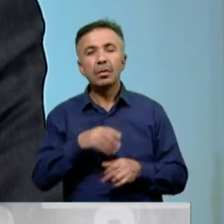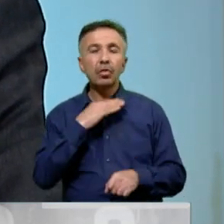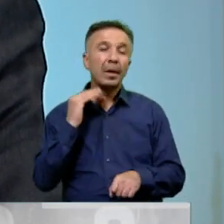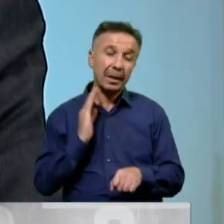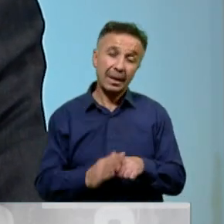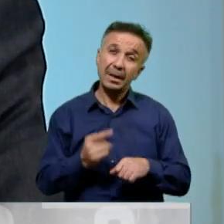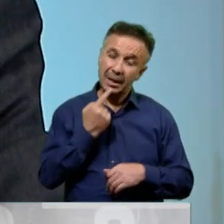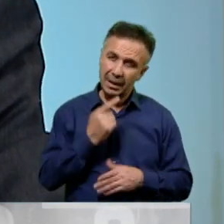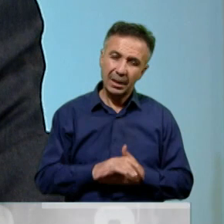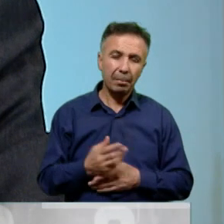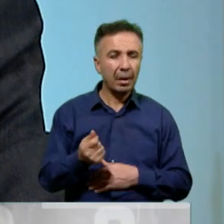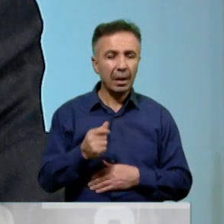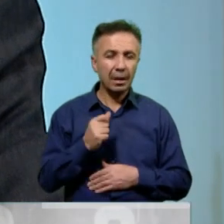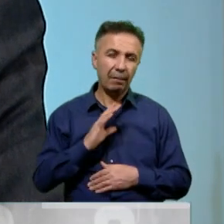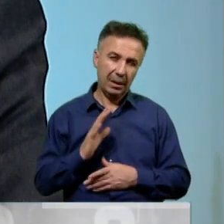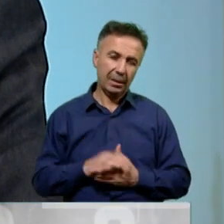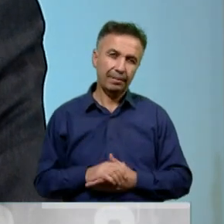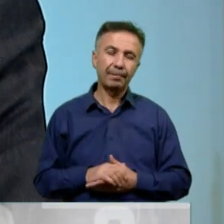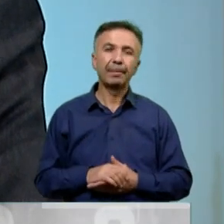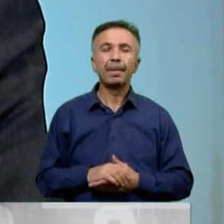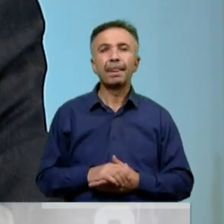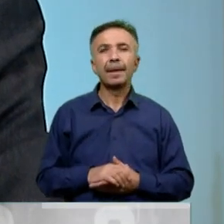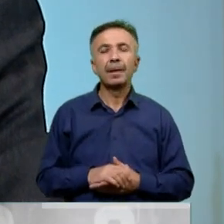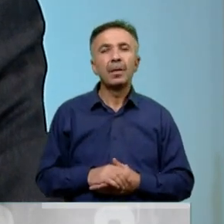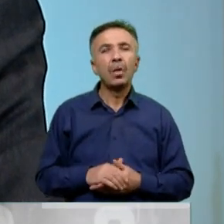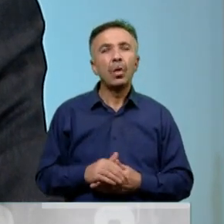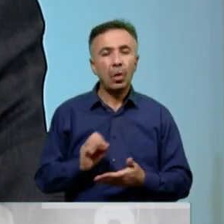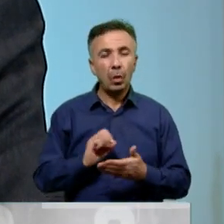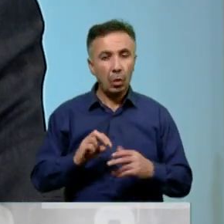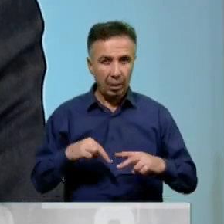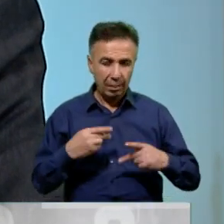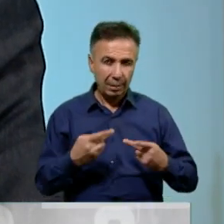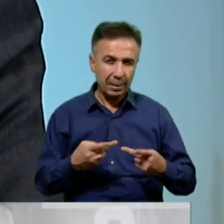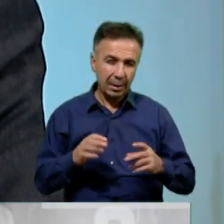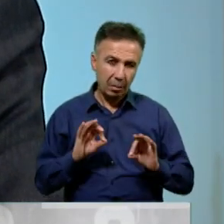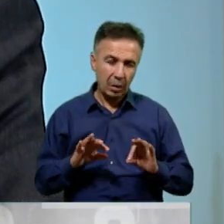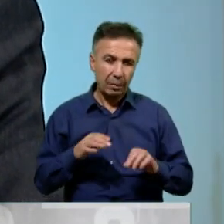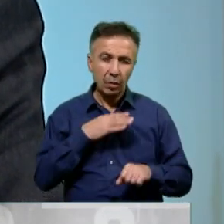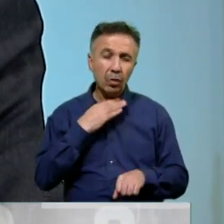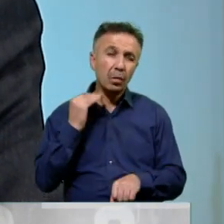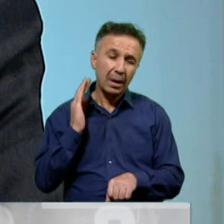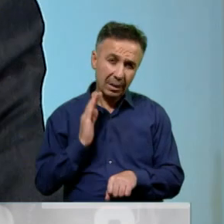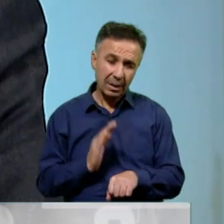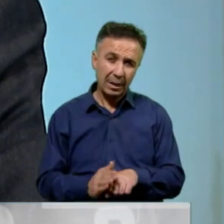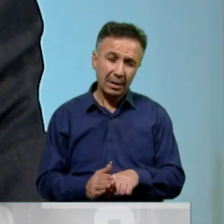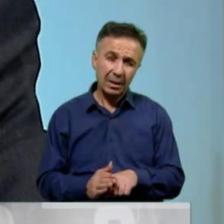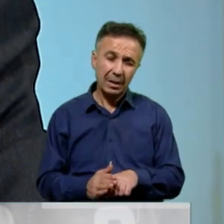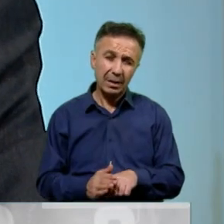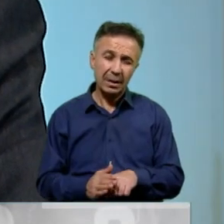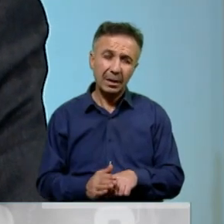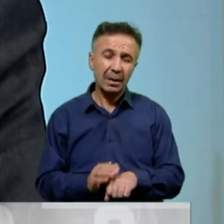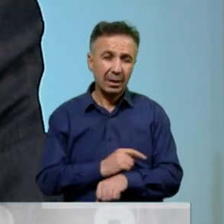kes. Para da var, bırakmış. O vasiyette böyle bir kurban kesildiğinde bunun eti